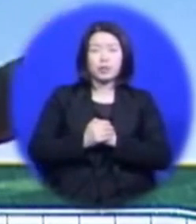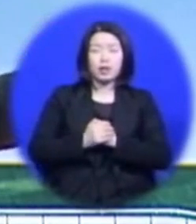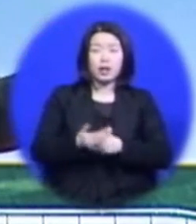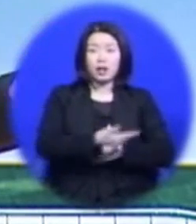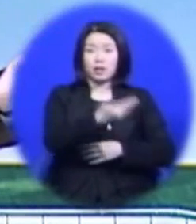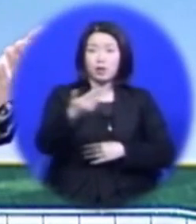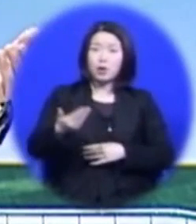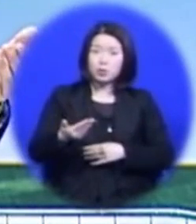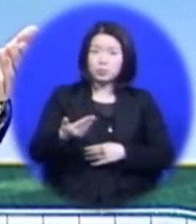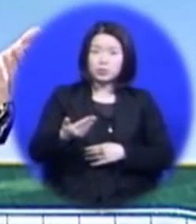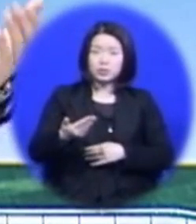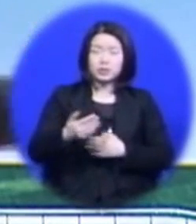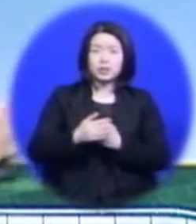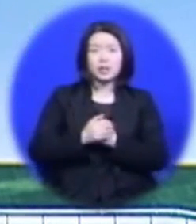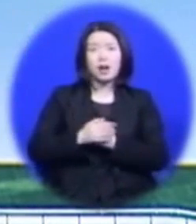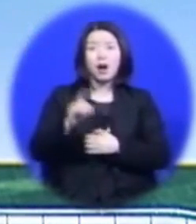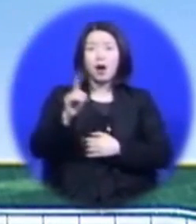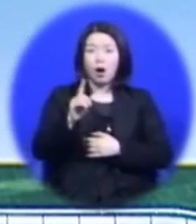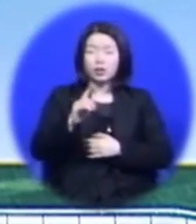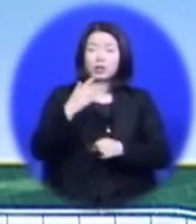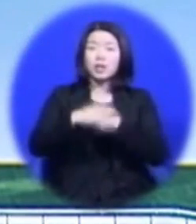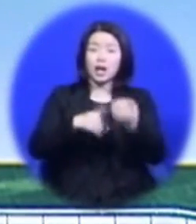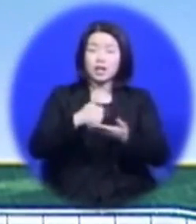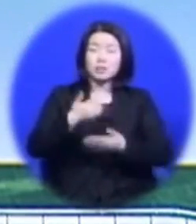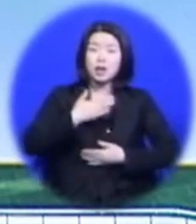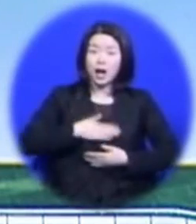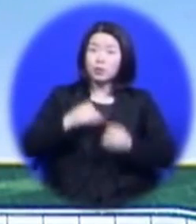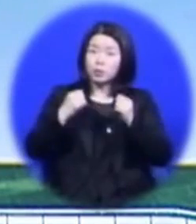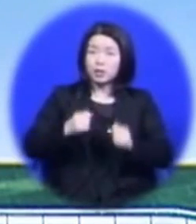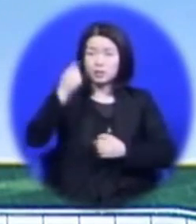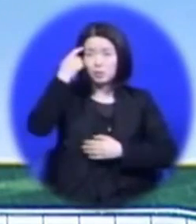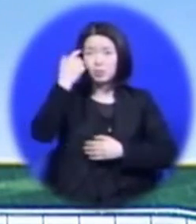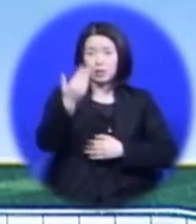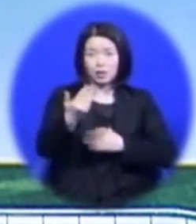여러분, 여러분은 어떤 하나님을 알고 계십니까?